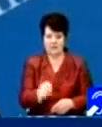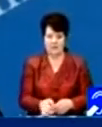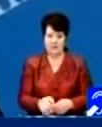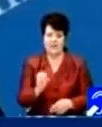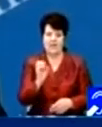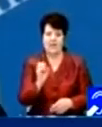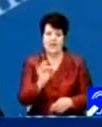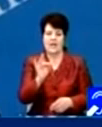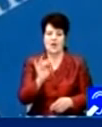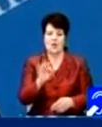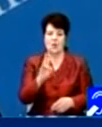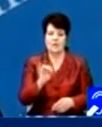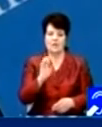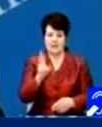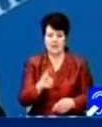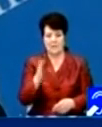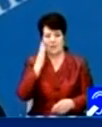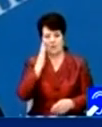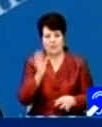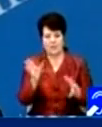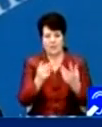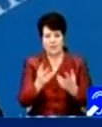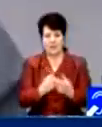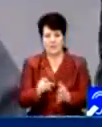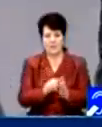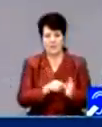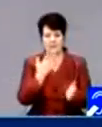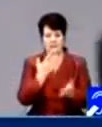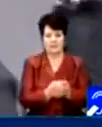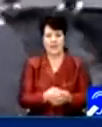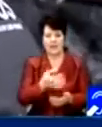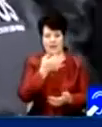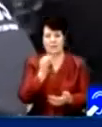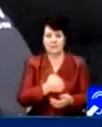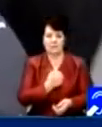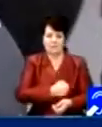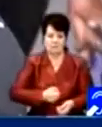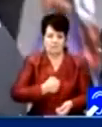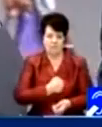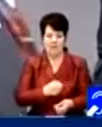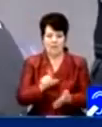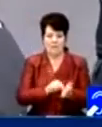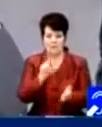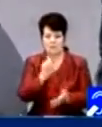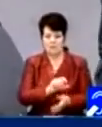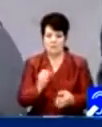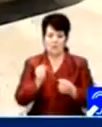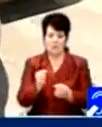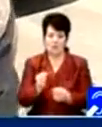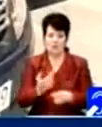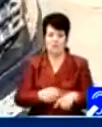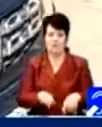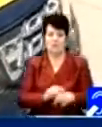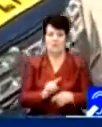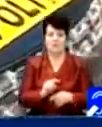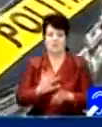la o întrebare privind metoda de calcul a pensiei sale. Răspunsul l-a înfuriat pe pensionar și a pălmuit-o. După incident a fost